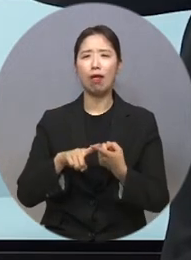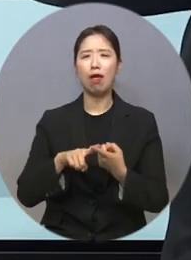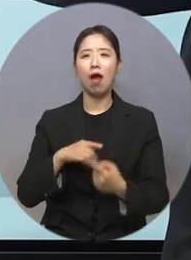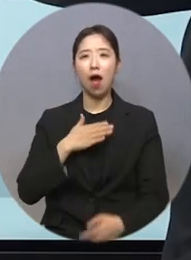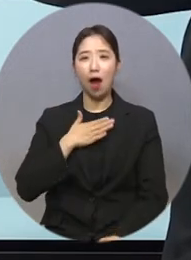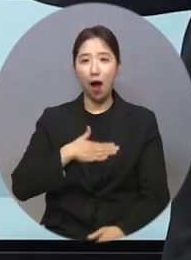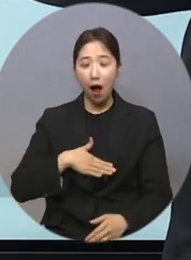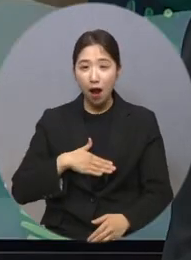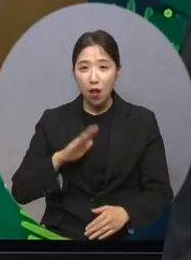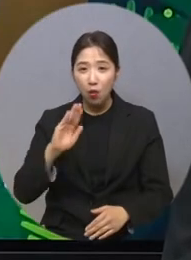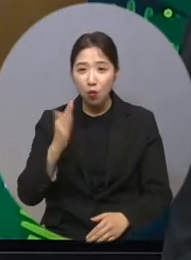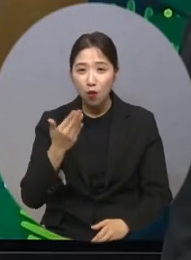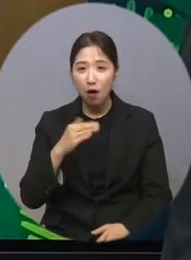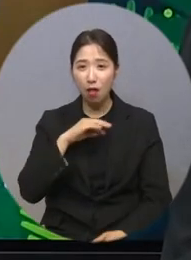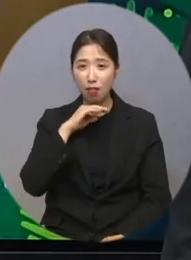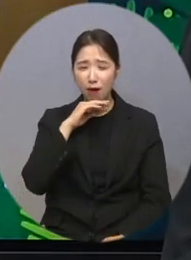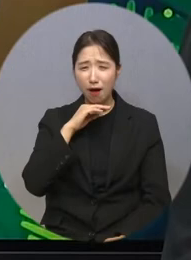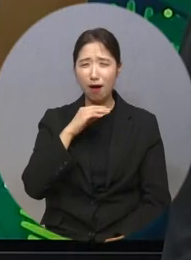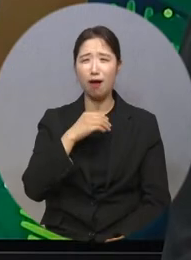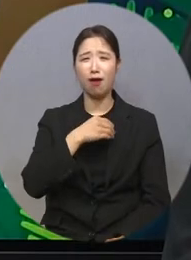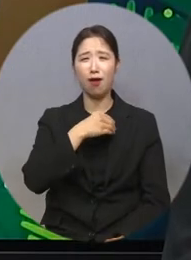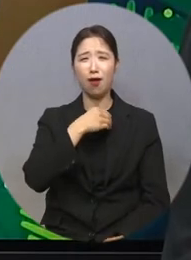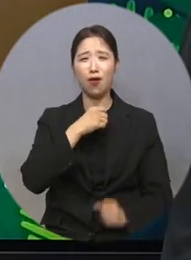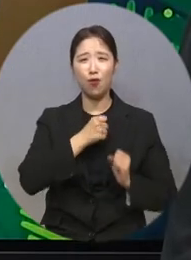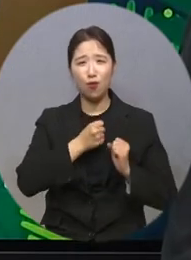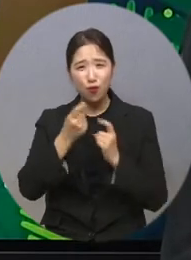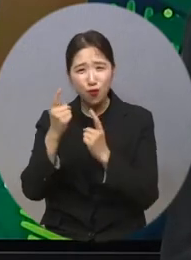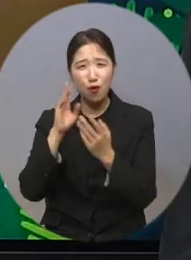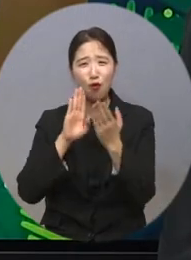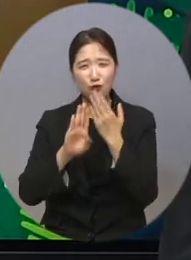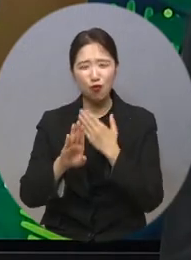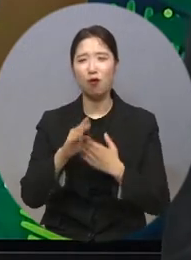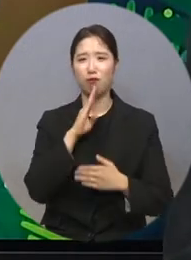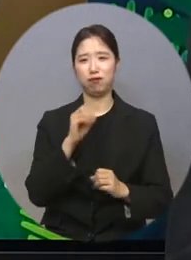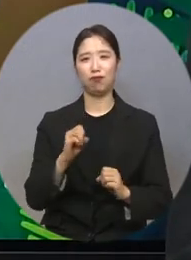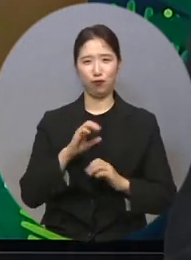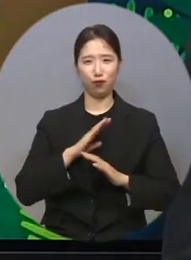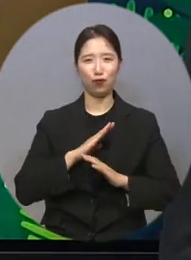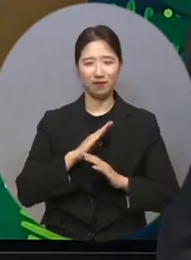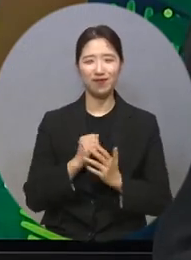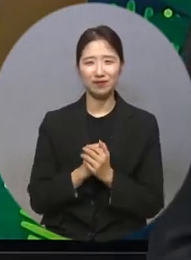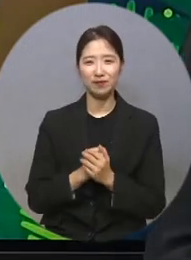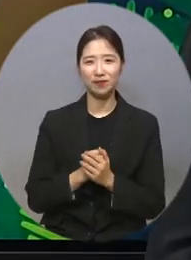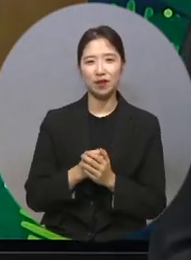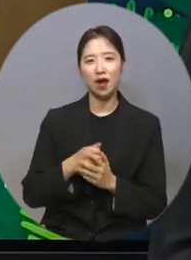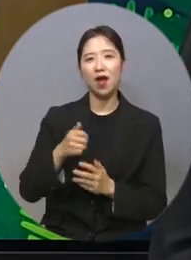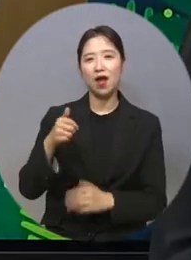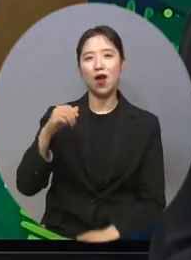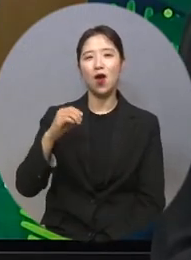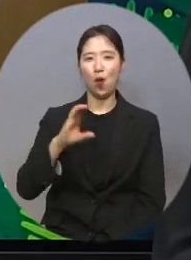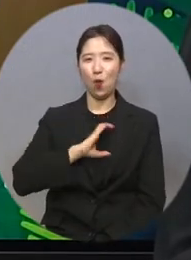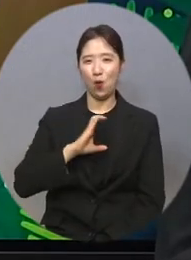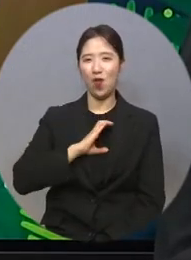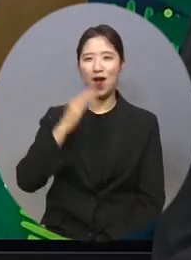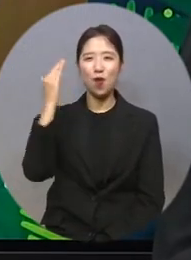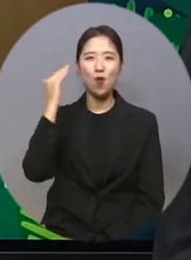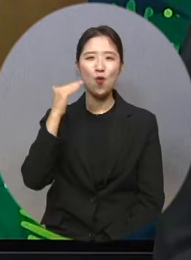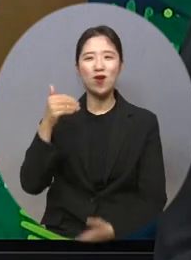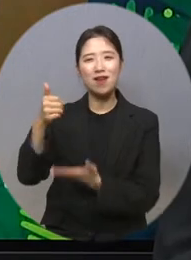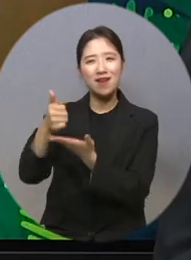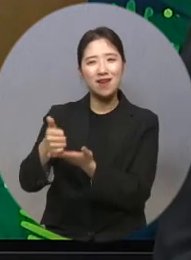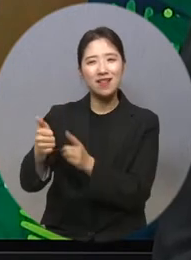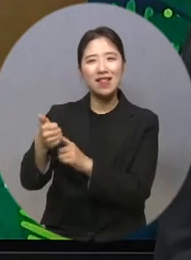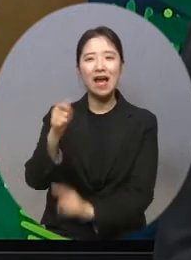살짝 놀라웠거든요. 우리 코다 코리아에 지금 계시잖아요. 우리 저 한민지님께 해명 아닌 해명을 좀 요청드려야 될 것